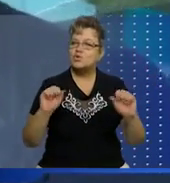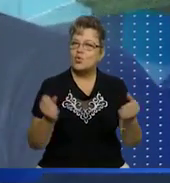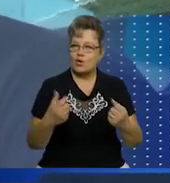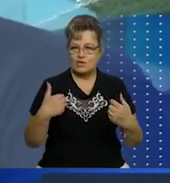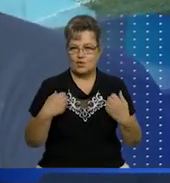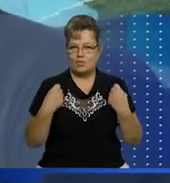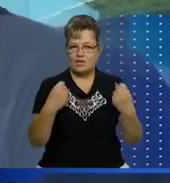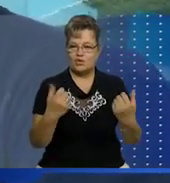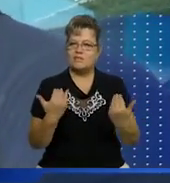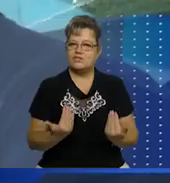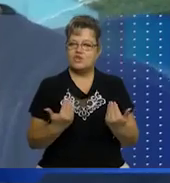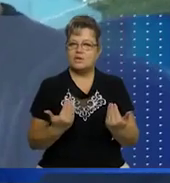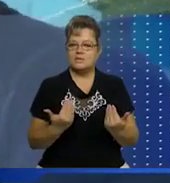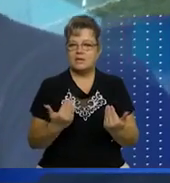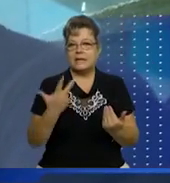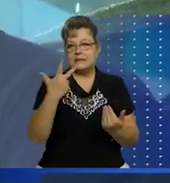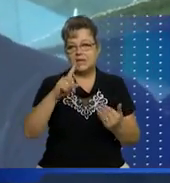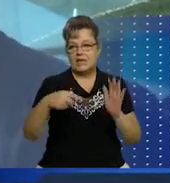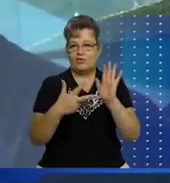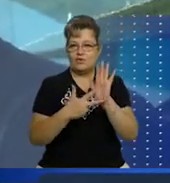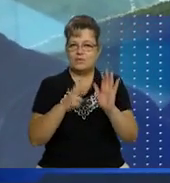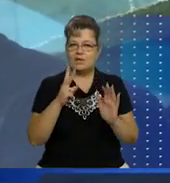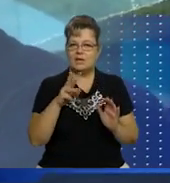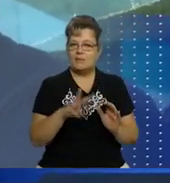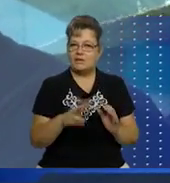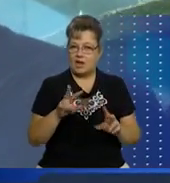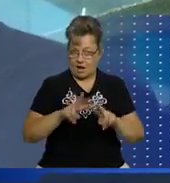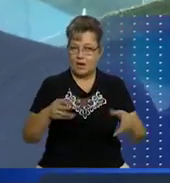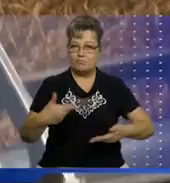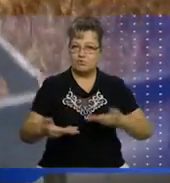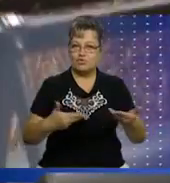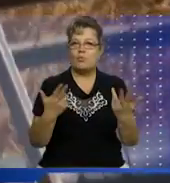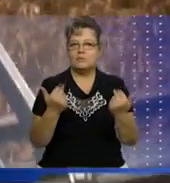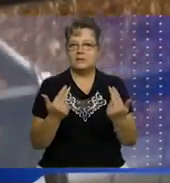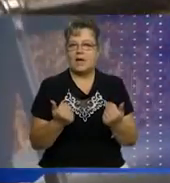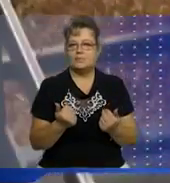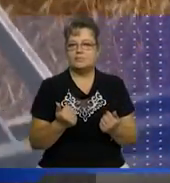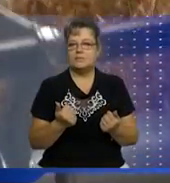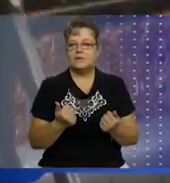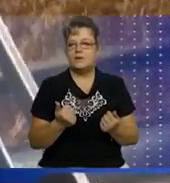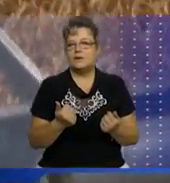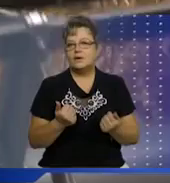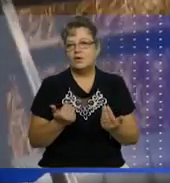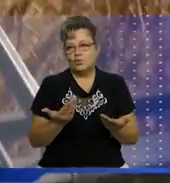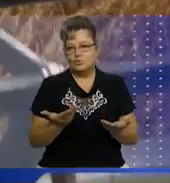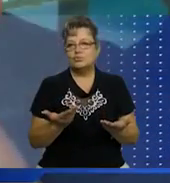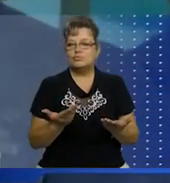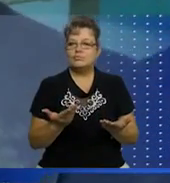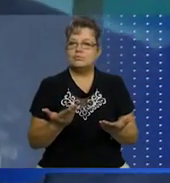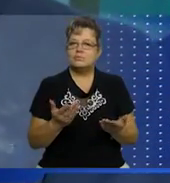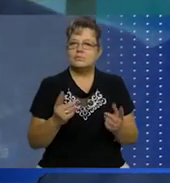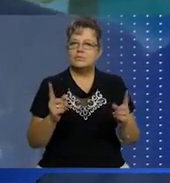Это с какой скоростью мы идем сейчас? 3,8 километра. То есть как пешком, да? Да. Мы